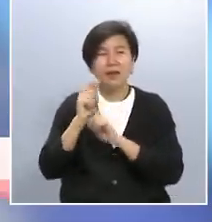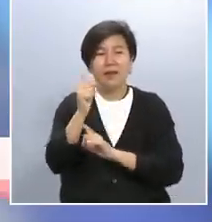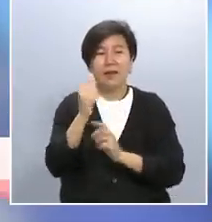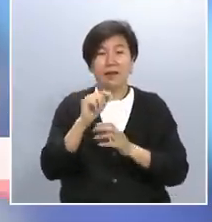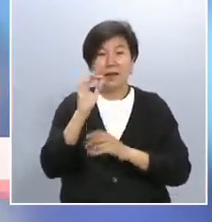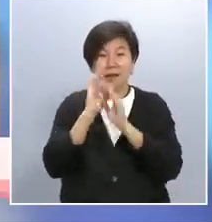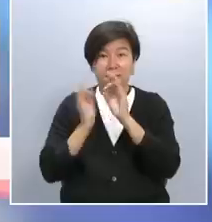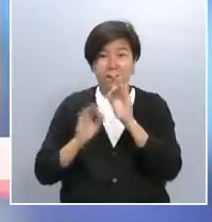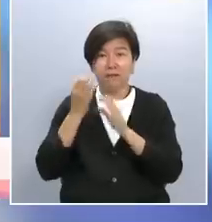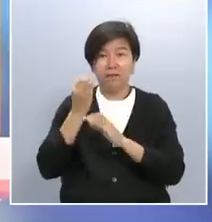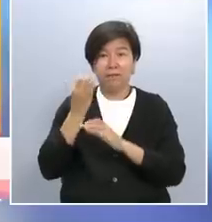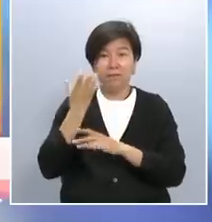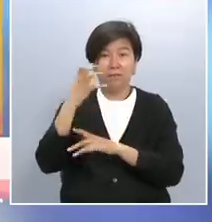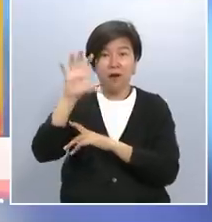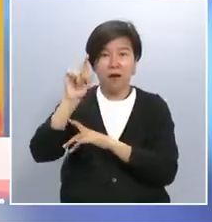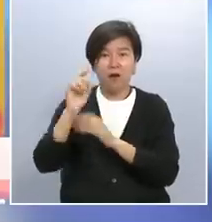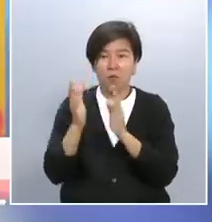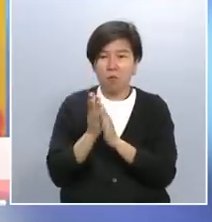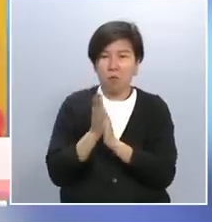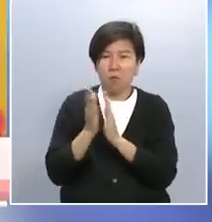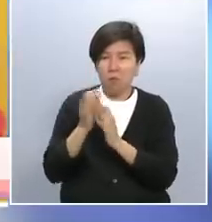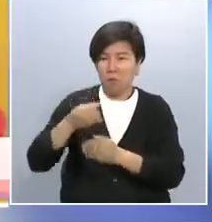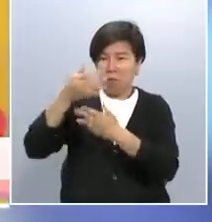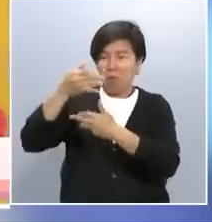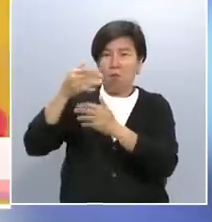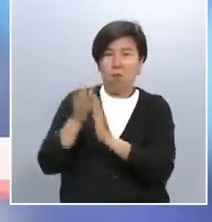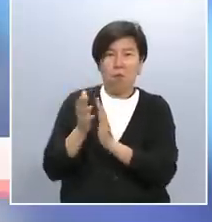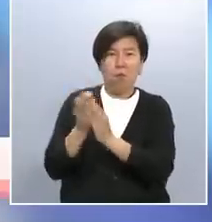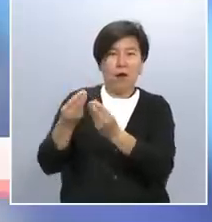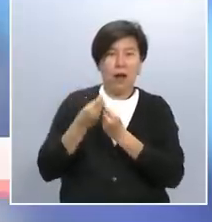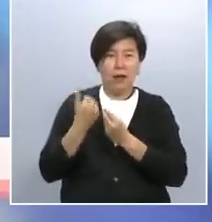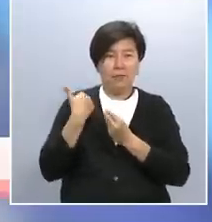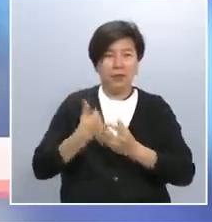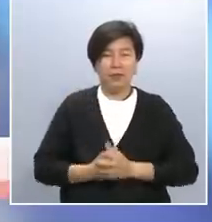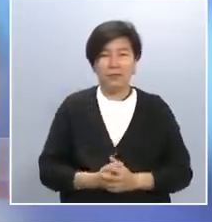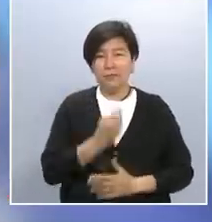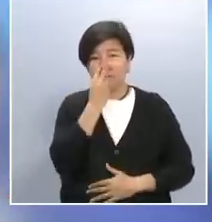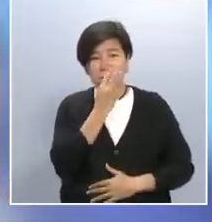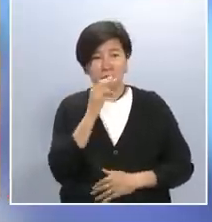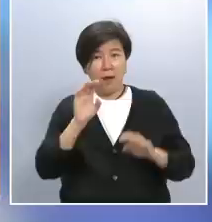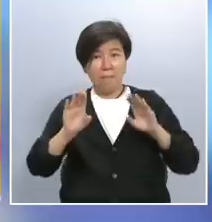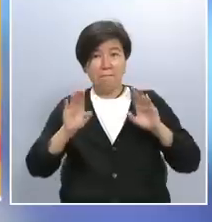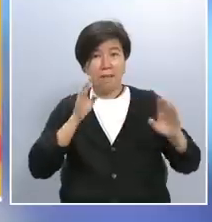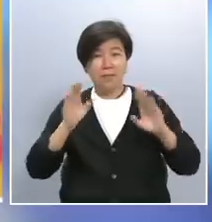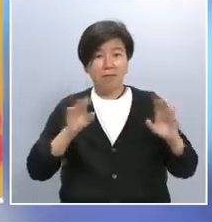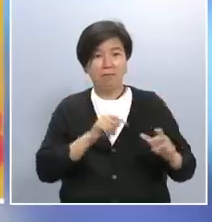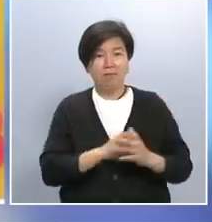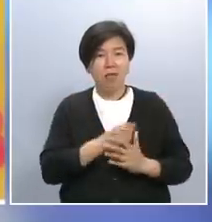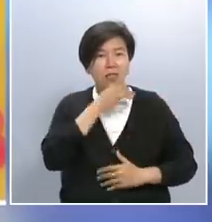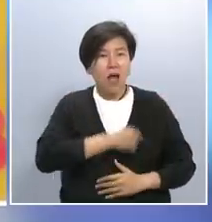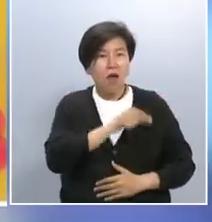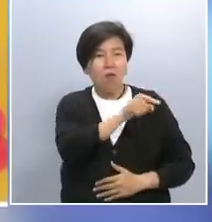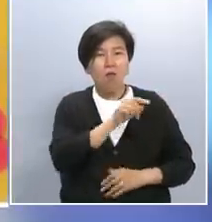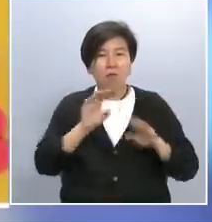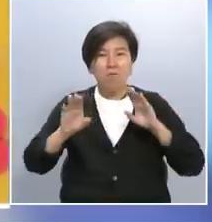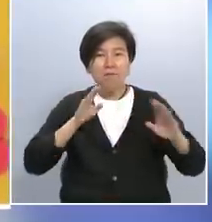ปรากฎว่ามีคนเข้าไปชื่นชมจำนวนมากแล้วปรากฏว่ามีบางท่านเนี่ยนะฮะไปเปรียบเทียบกับคนเก่านะ